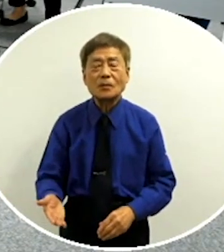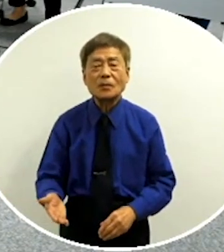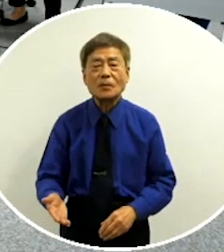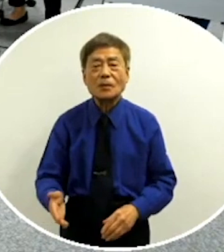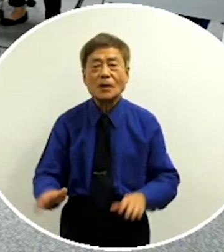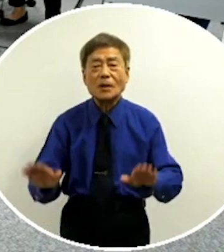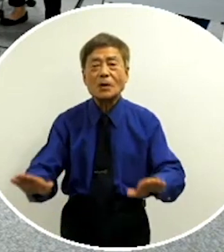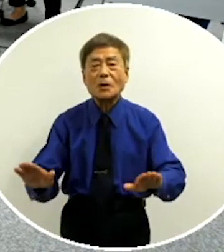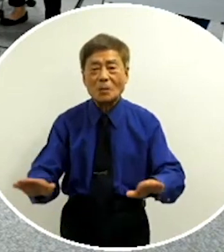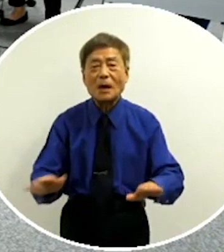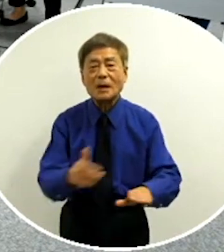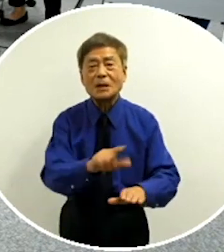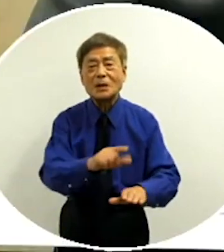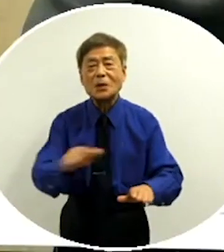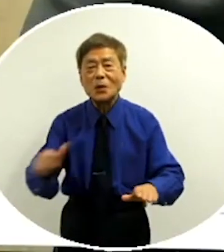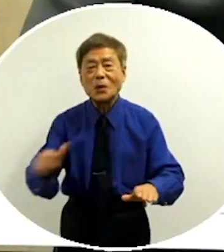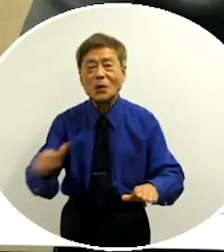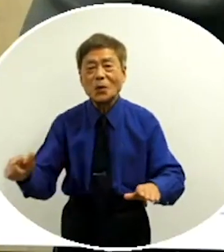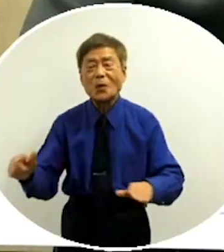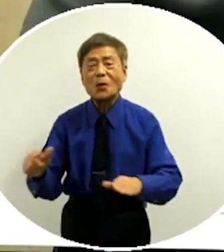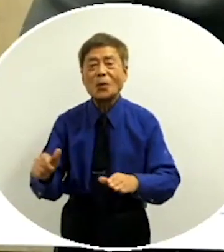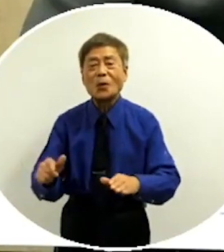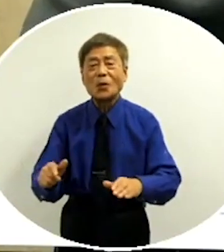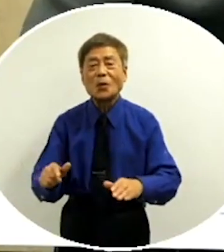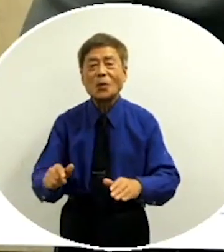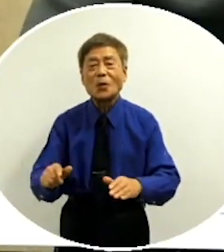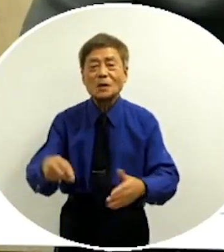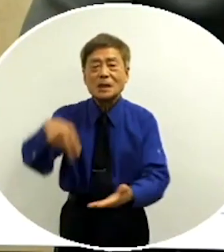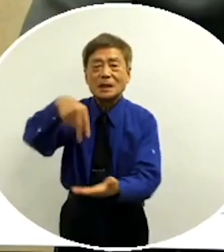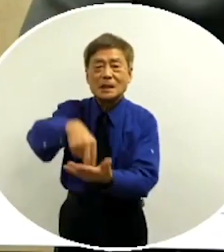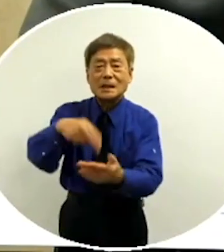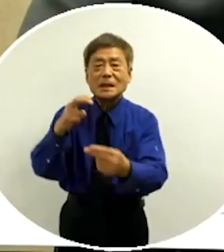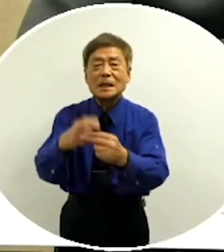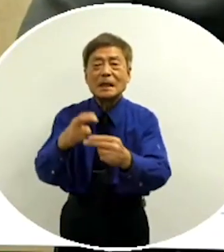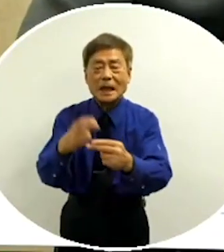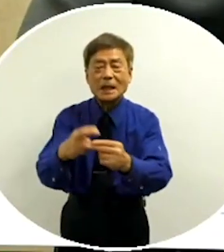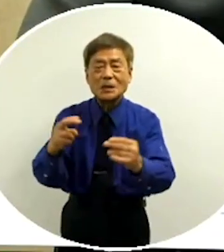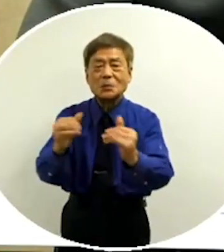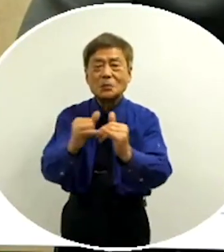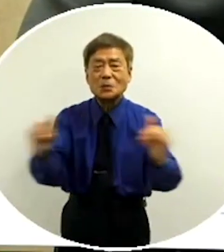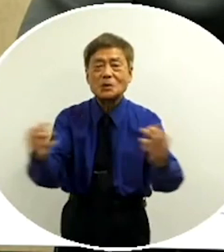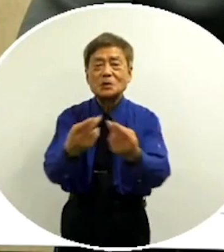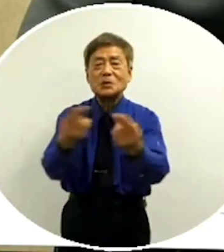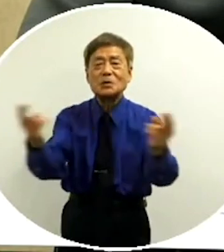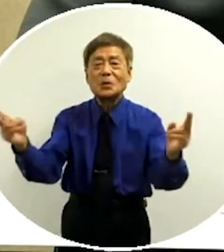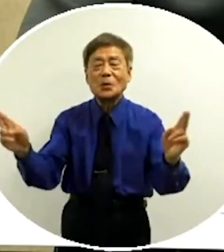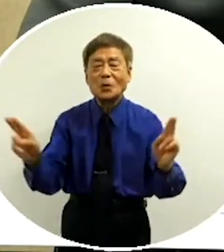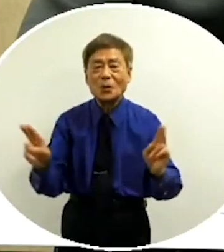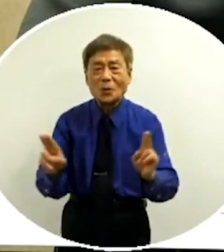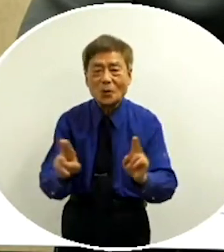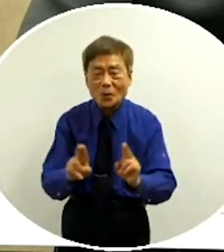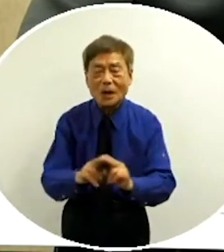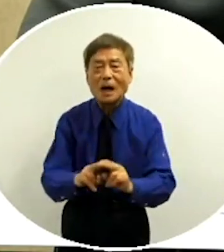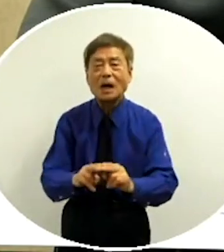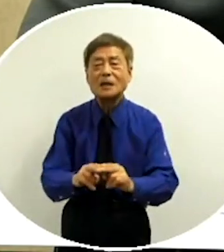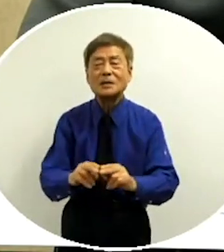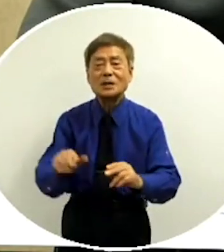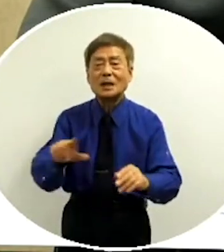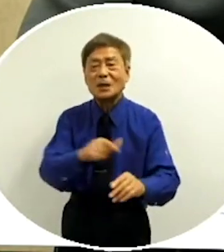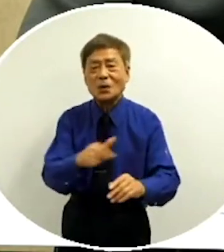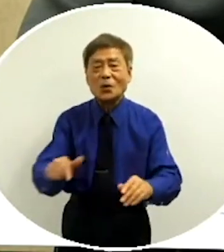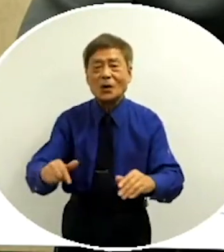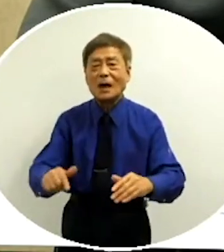してくださった方もいらっしゃるんですがあの立憲民主党が市民とともに歩むボトムがボトムアップ型の